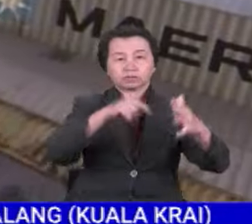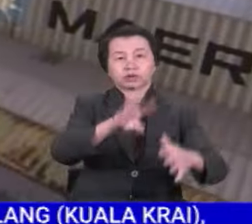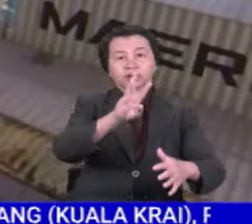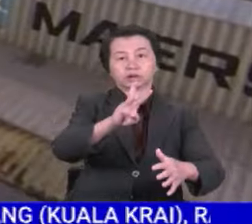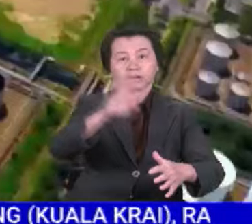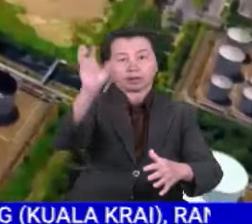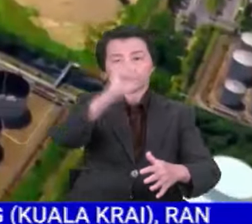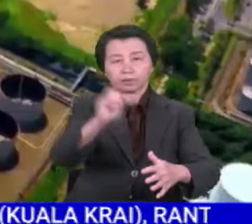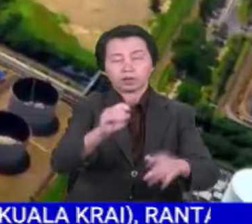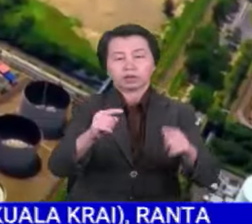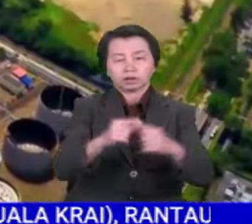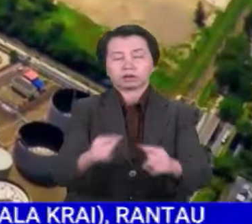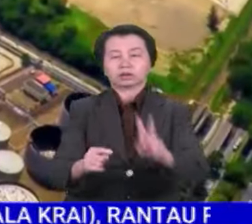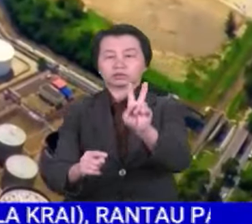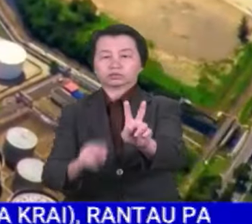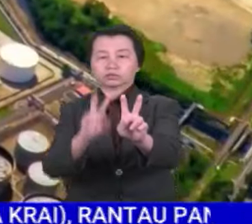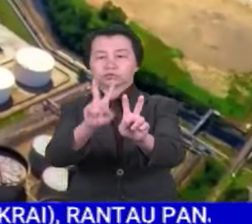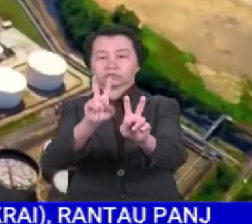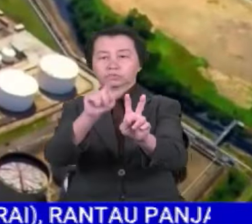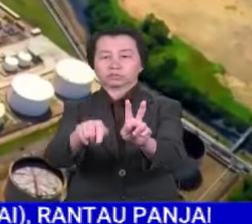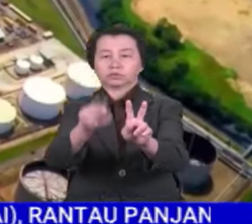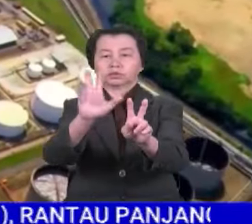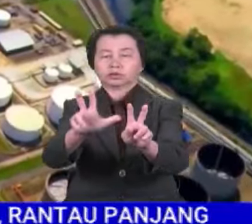600 kepada 22